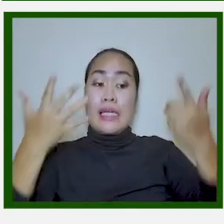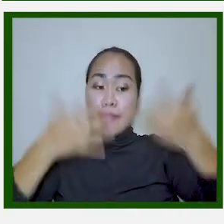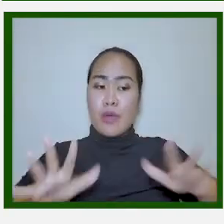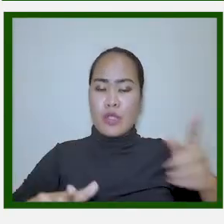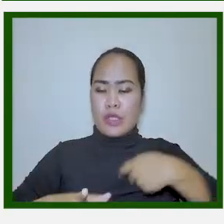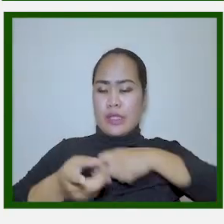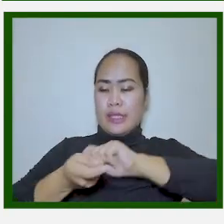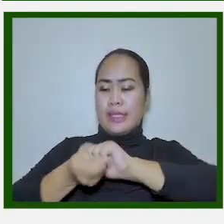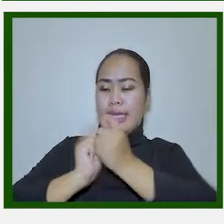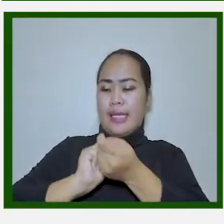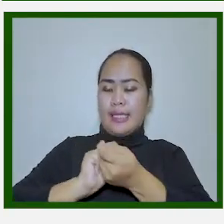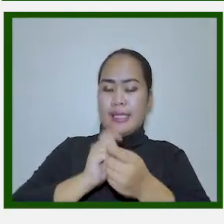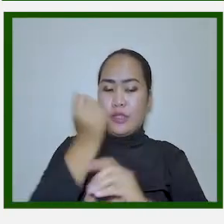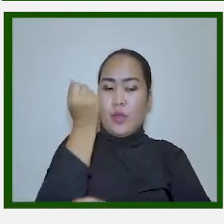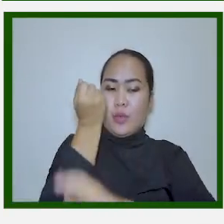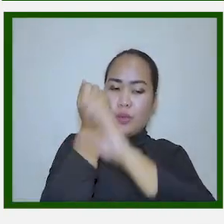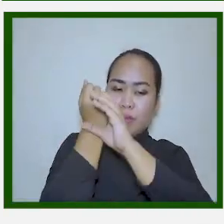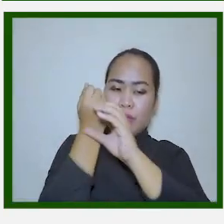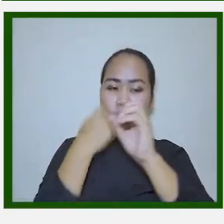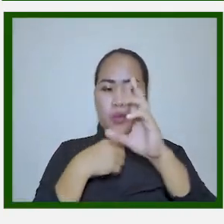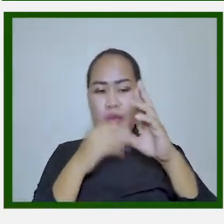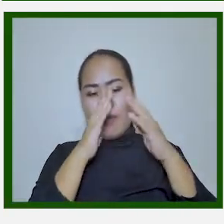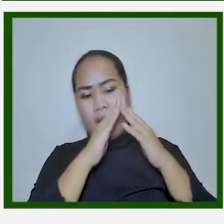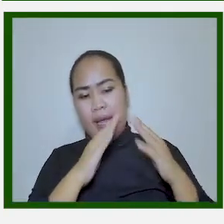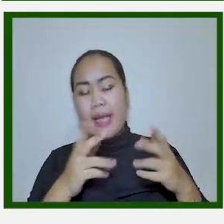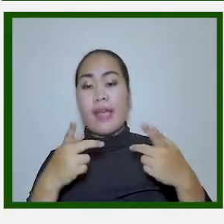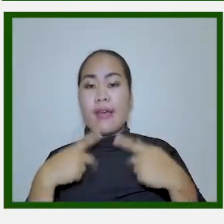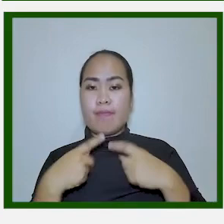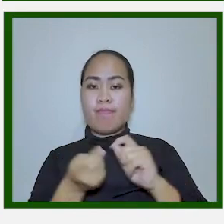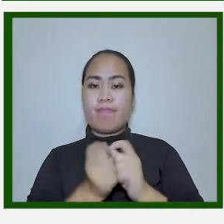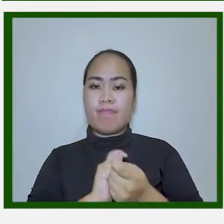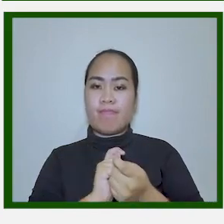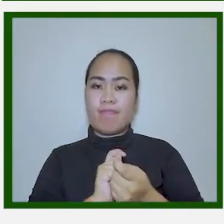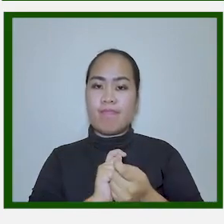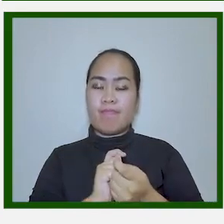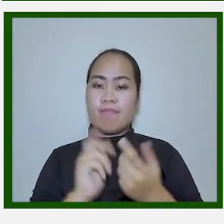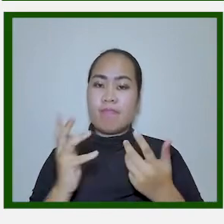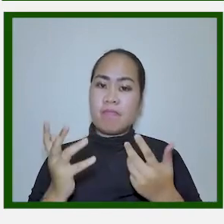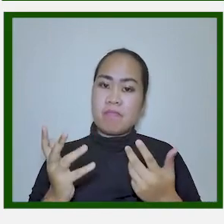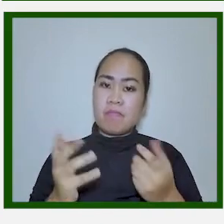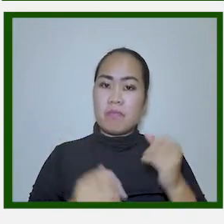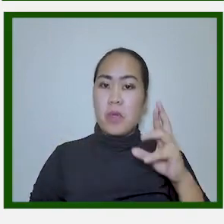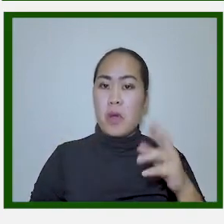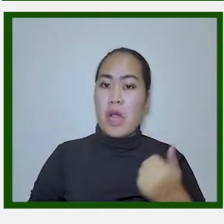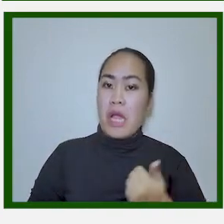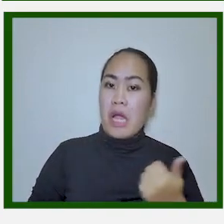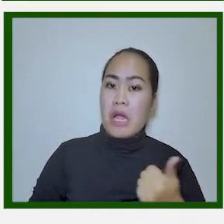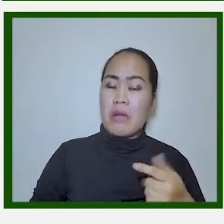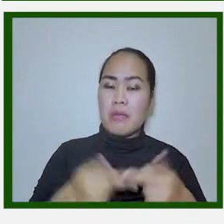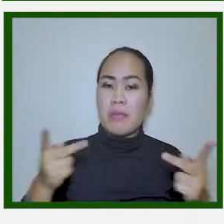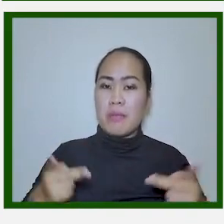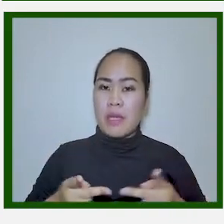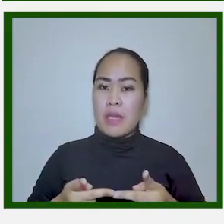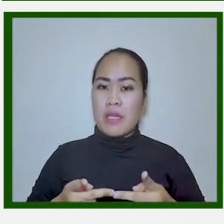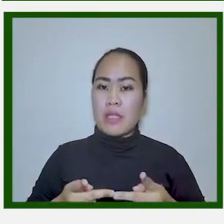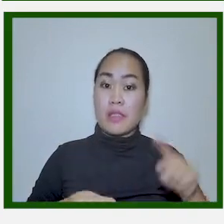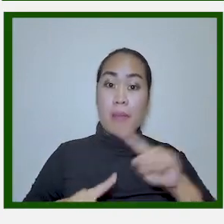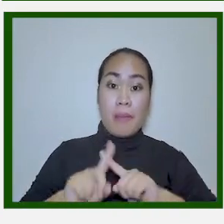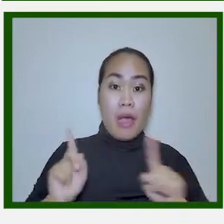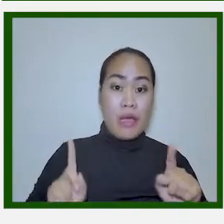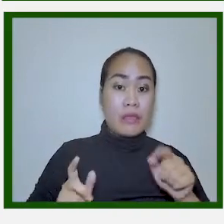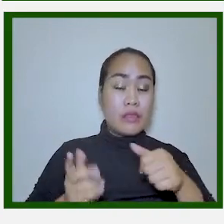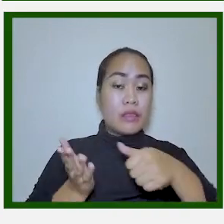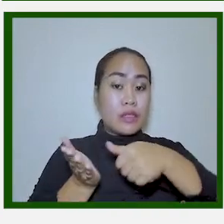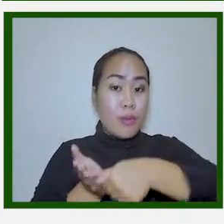ito, no? Kung nasa ibang lugar na naman kayo pero butante pa rin kayo dito, again, no, sinabi ko na, pwede nyo pa rin kunin ho